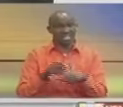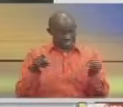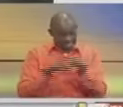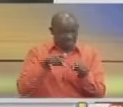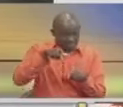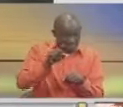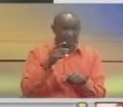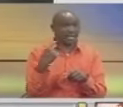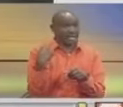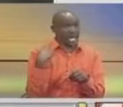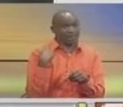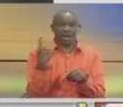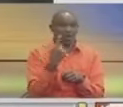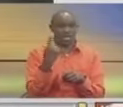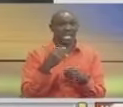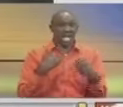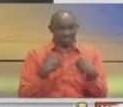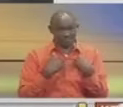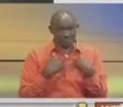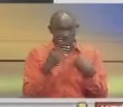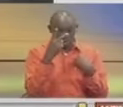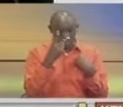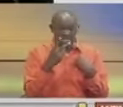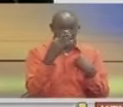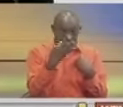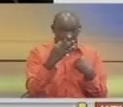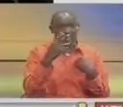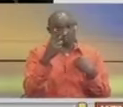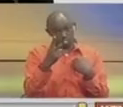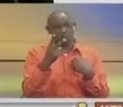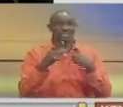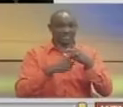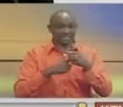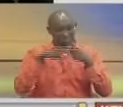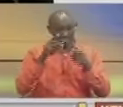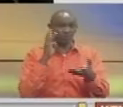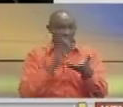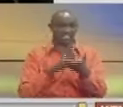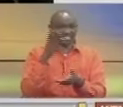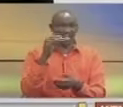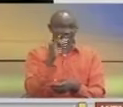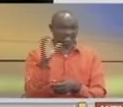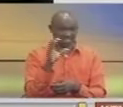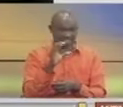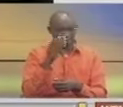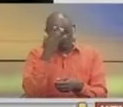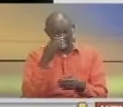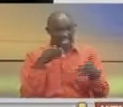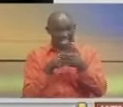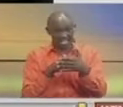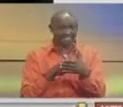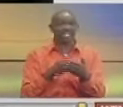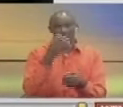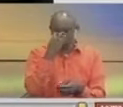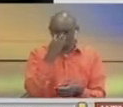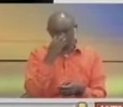Atatambulishwa kwa sasa kama shahidi nambari 326. Shahidi wa pili kutoa ushahidi wake dhidi ya naibu rais William Ruto katika